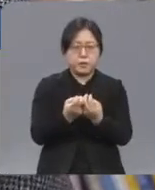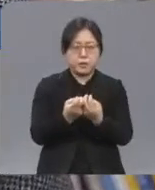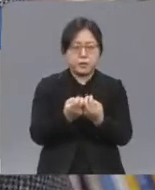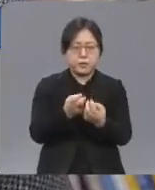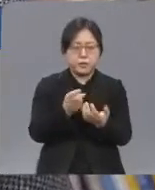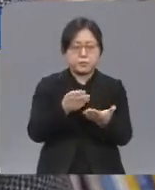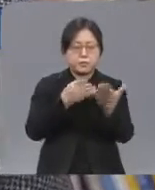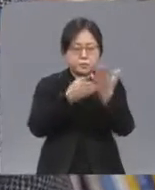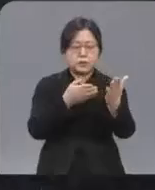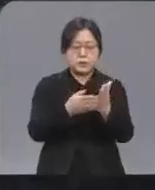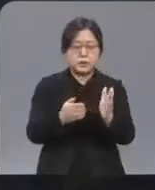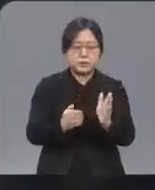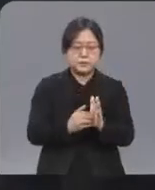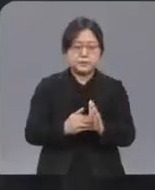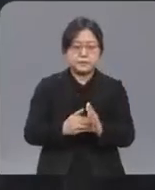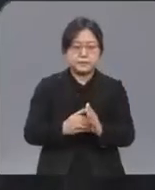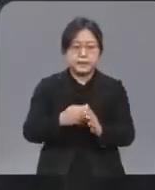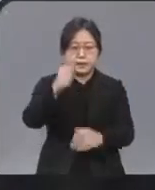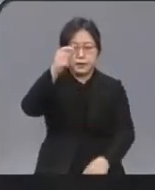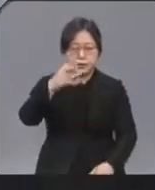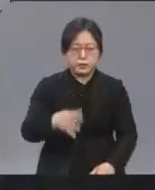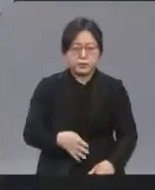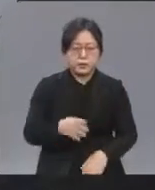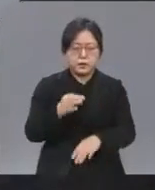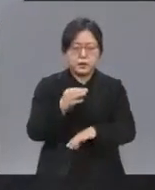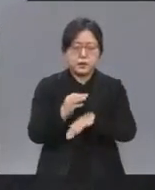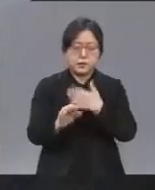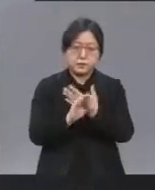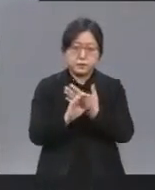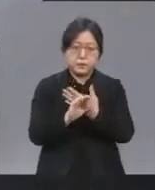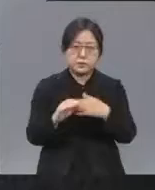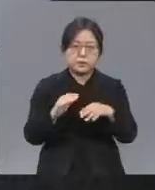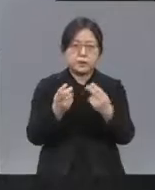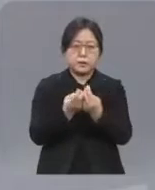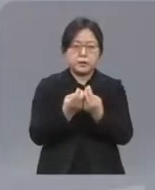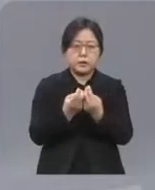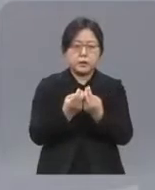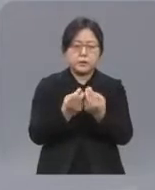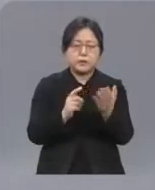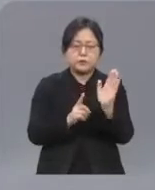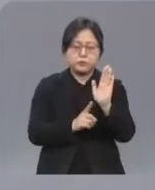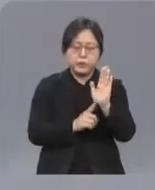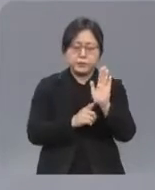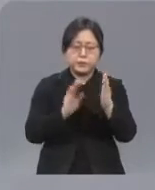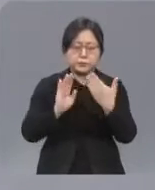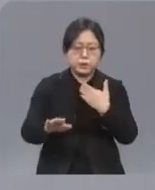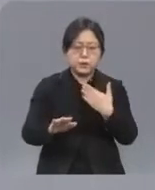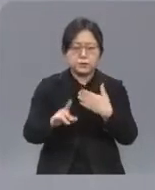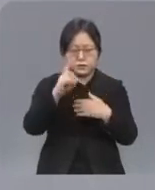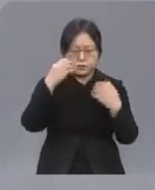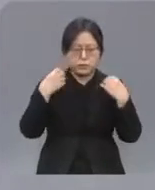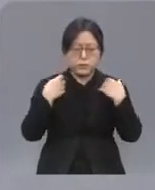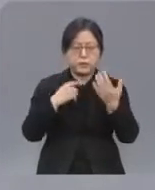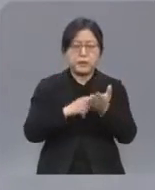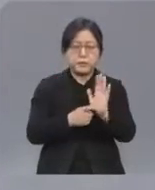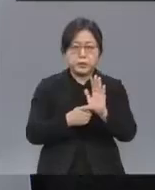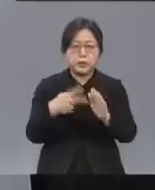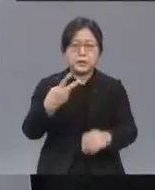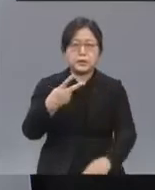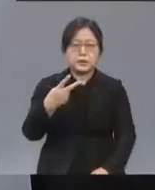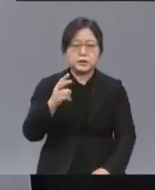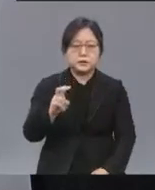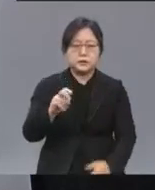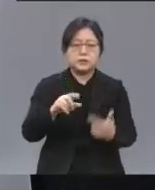매뉴얼을 요구했어요. 몇 차례 단발성 대책 이후 정부의 장애인 감염병 지침서가 나온 건 2020년